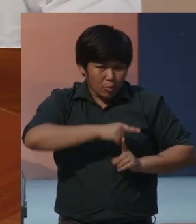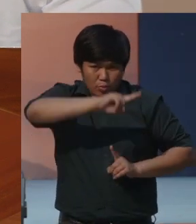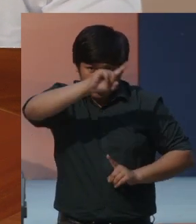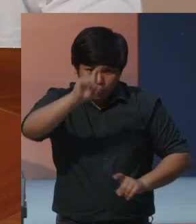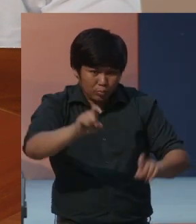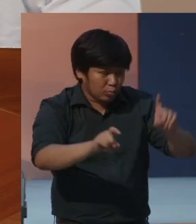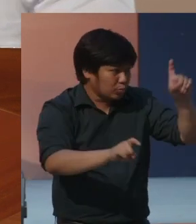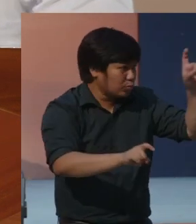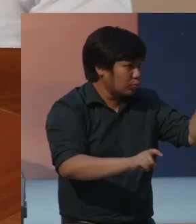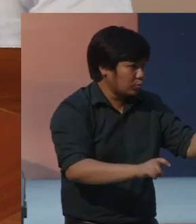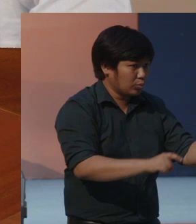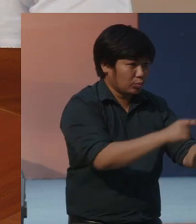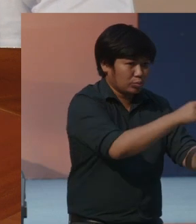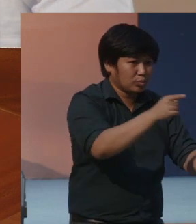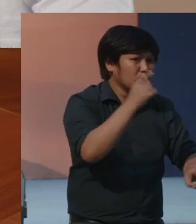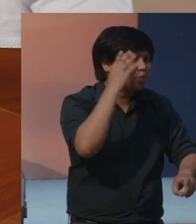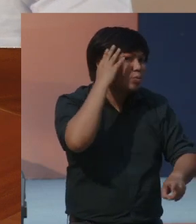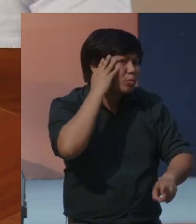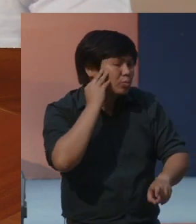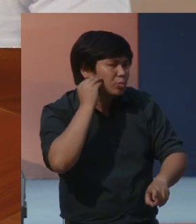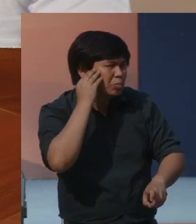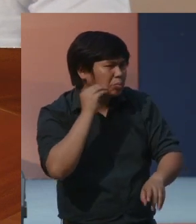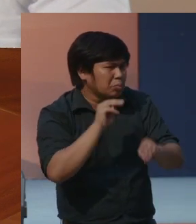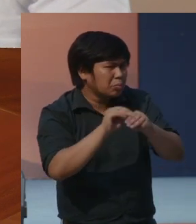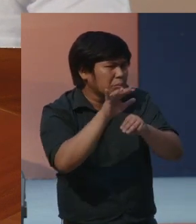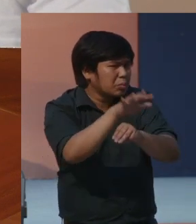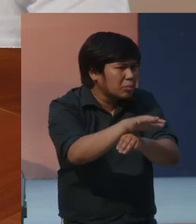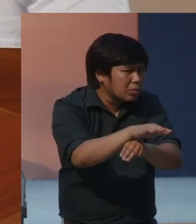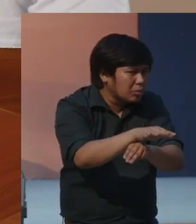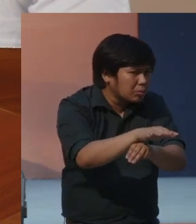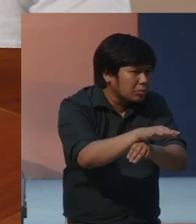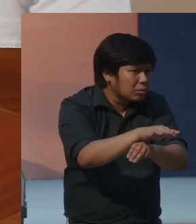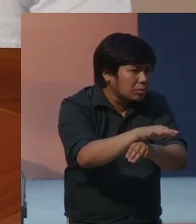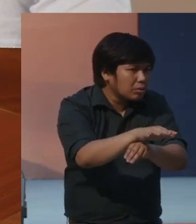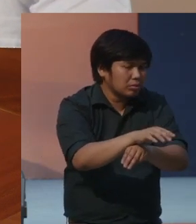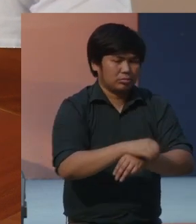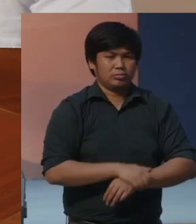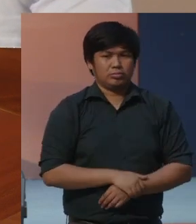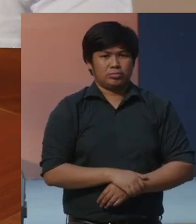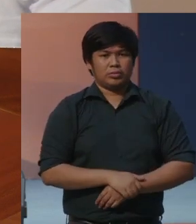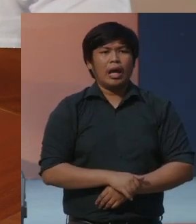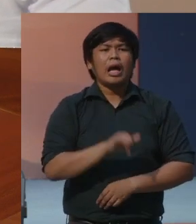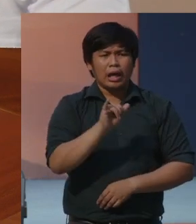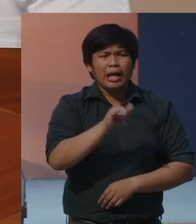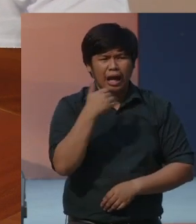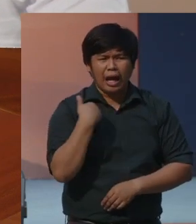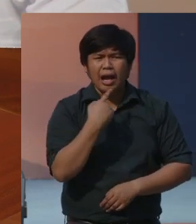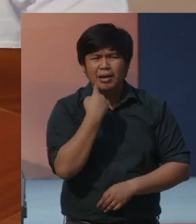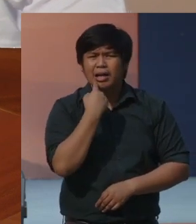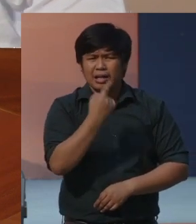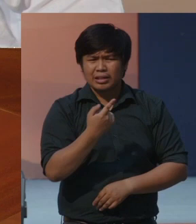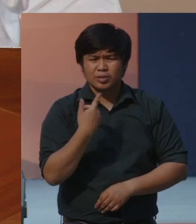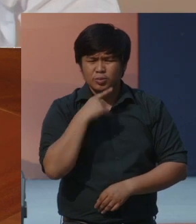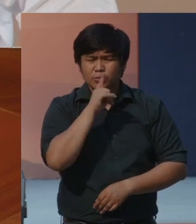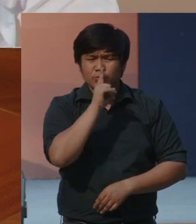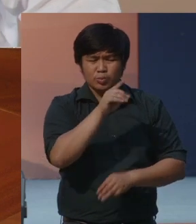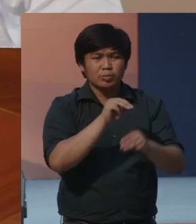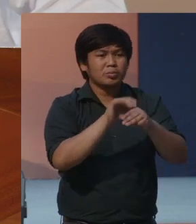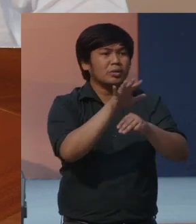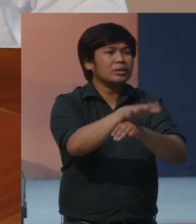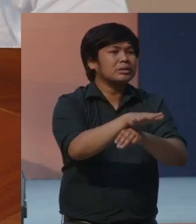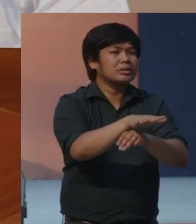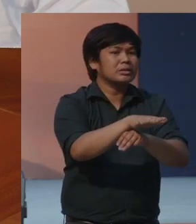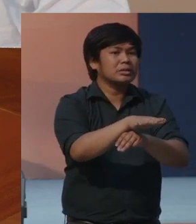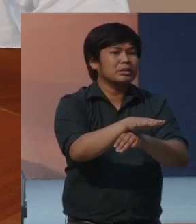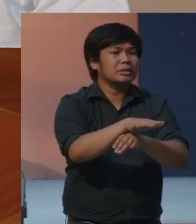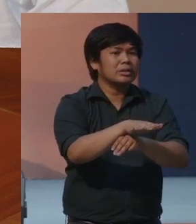dapat, nangyayari ba ang mirakulo? Kasi alam natin na nangyayari ang mirakulo. Alam niyo, kung minsan hindi kailangan